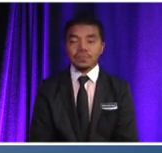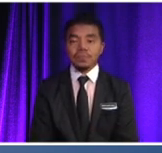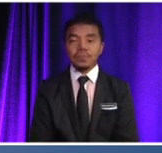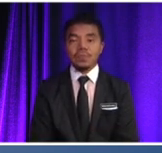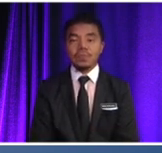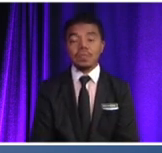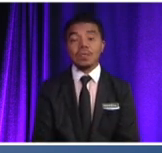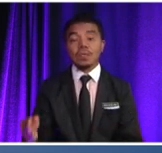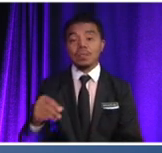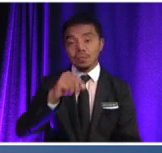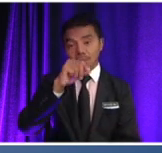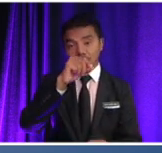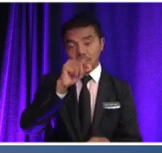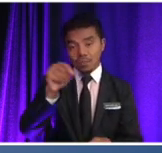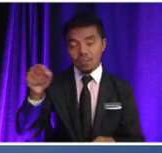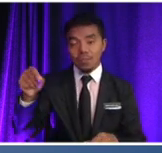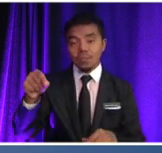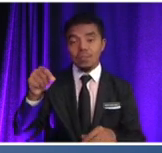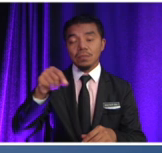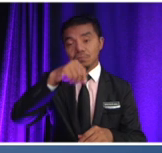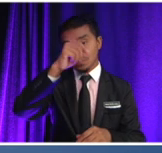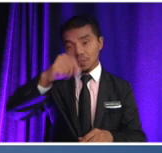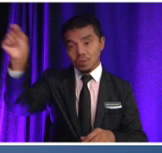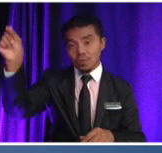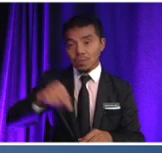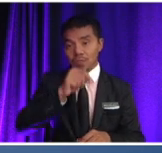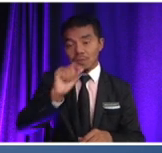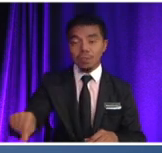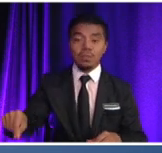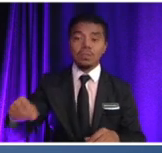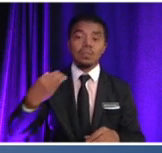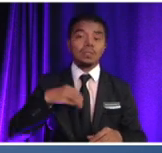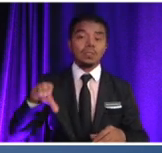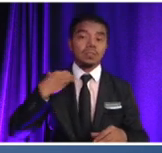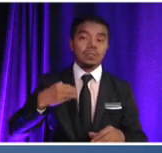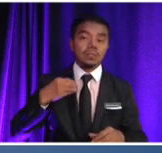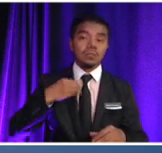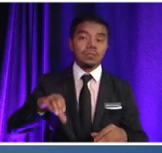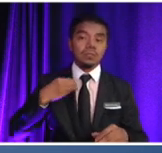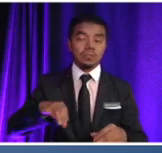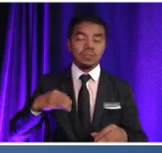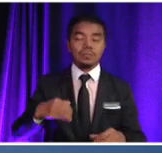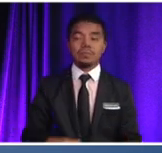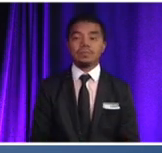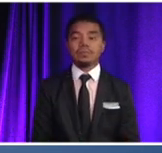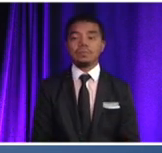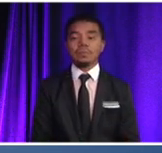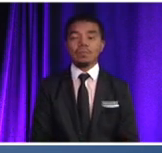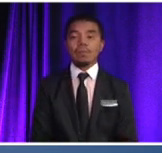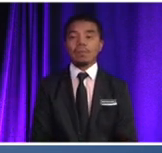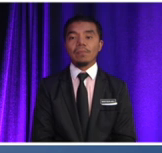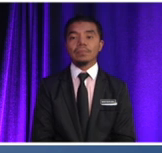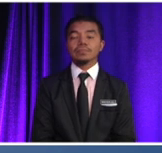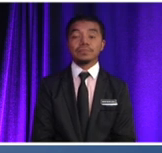dan juga yang apa tanda salah pula pada yang tidak berkaitan ingat ya mesti Thunder bukan tulisan